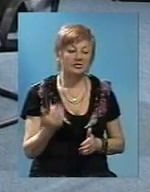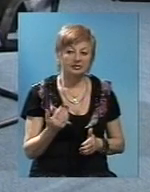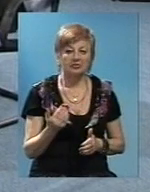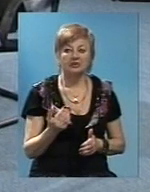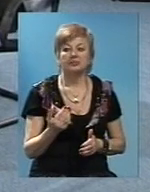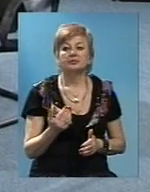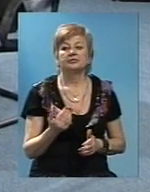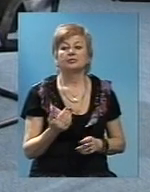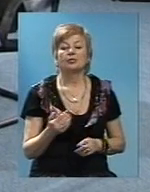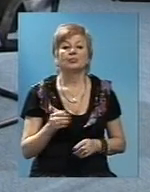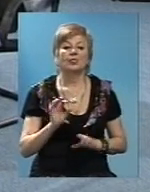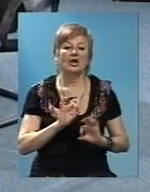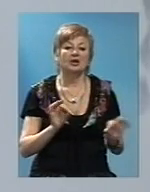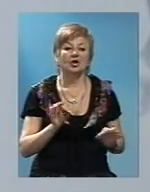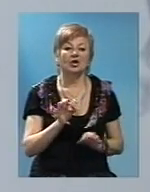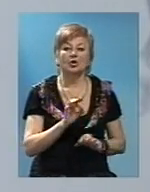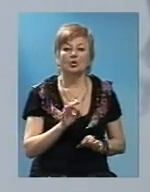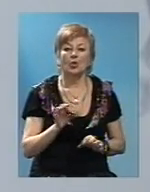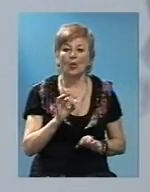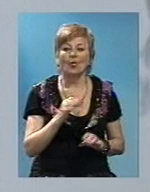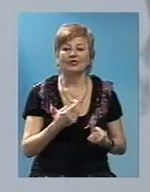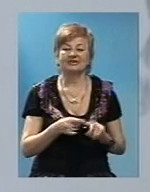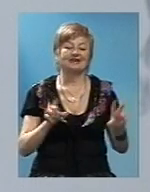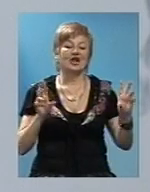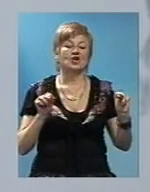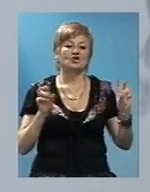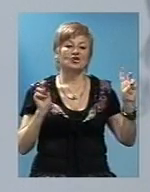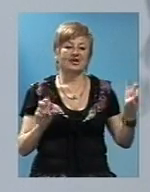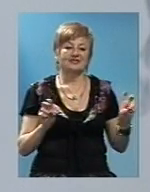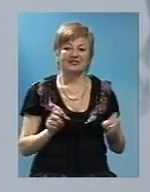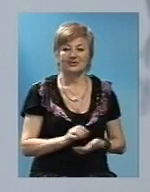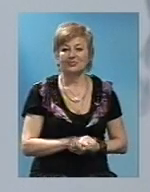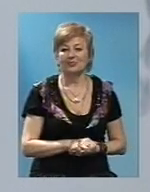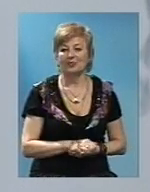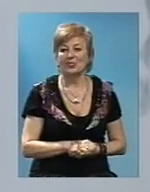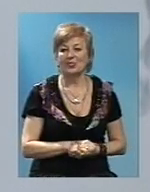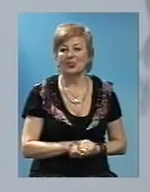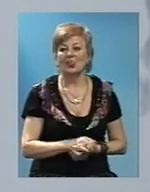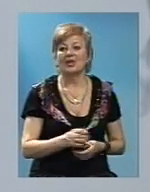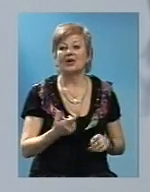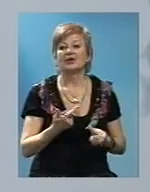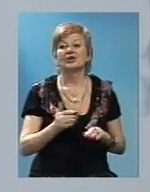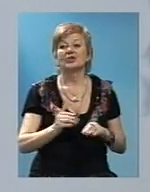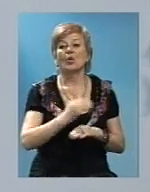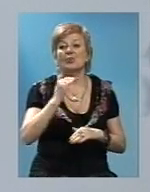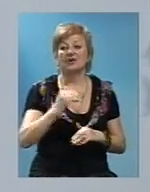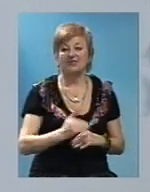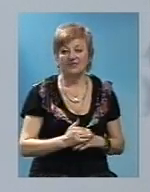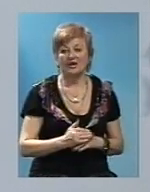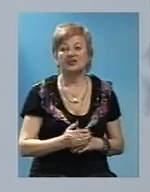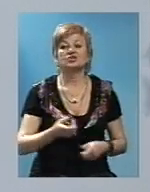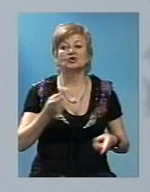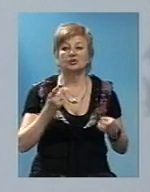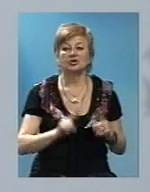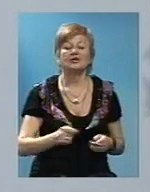Анастасія, ну ось про рівень щастя від цієї поїздки. Що ж, доброго вечора. Дійсно,